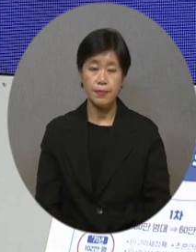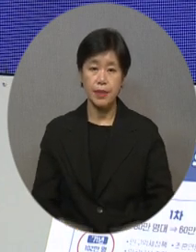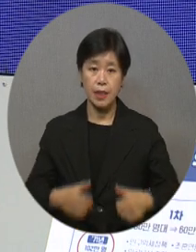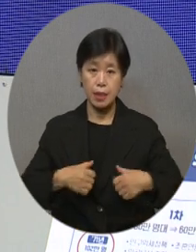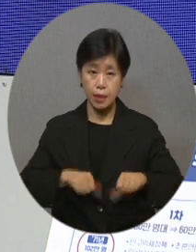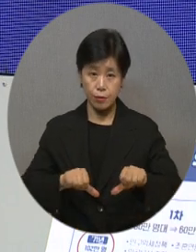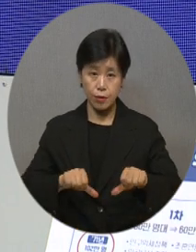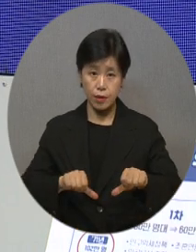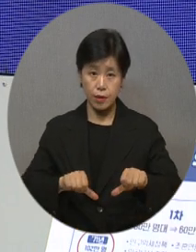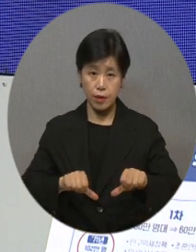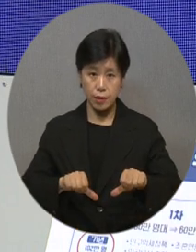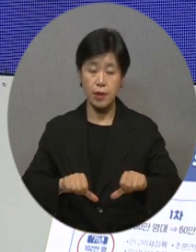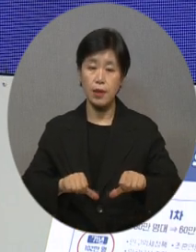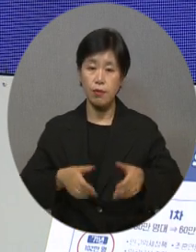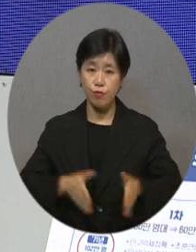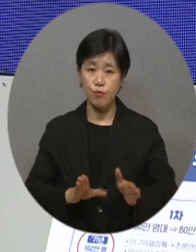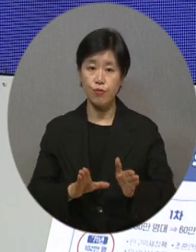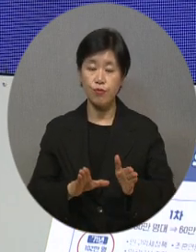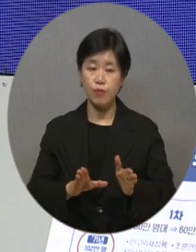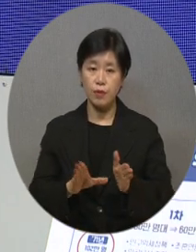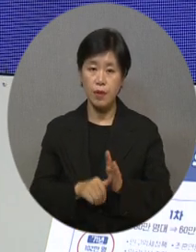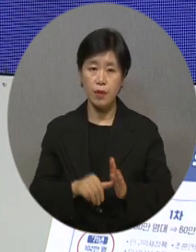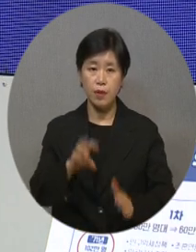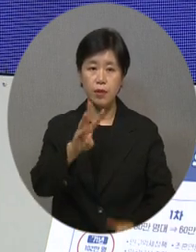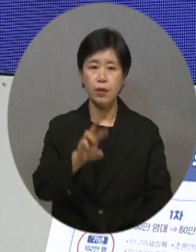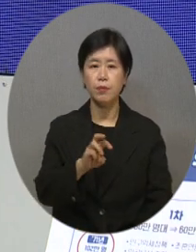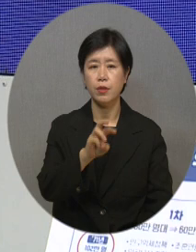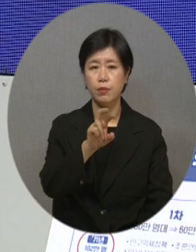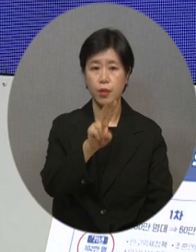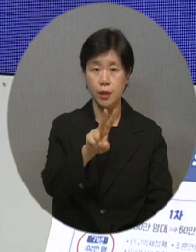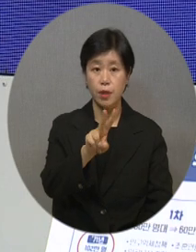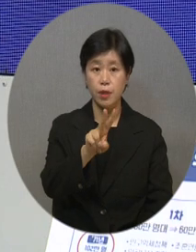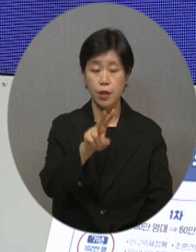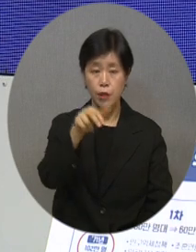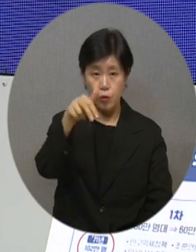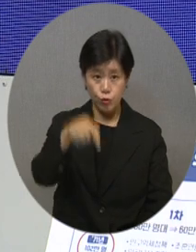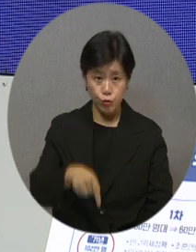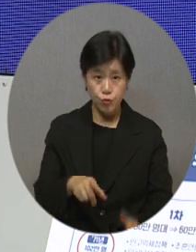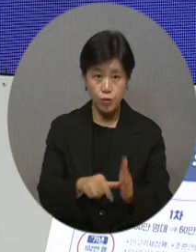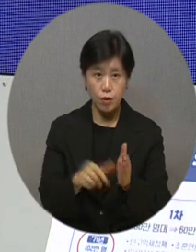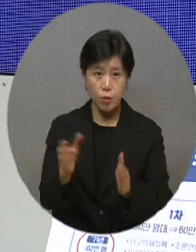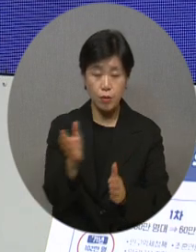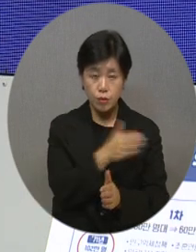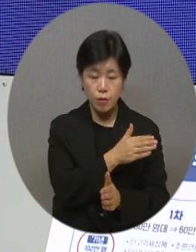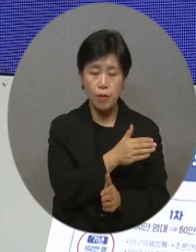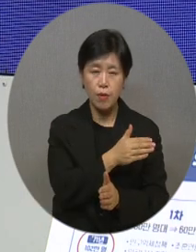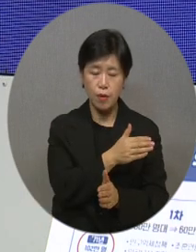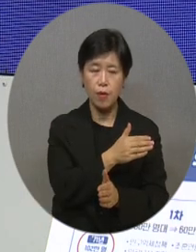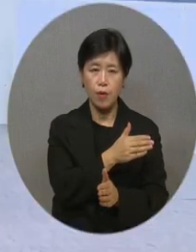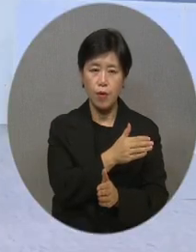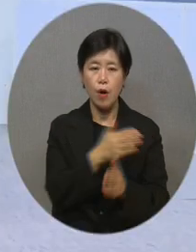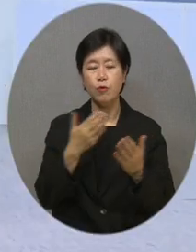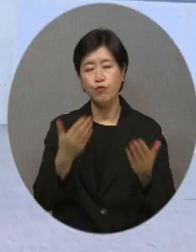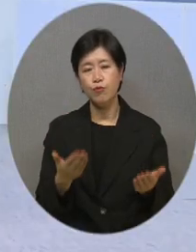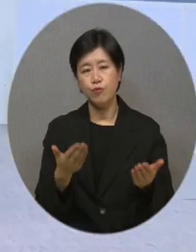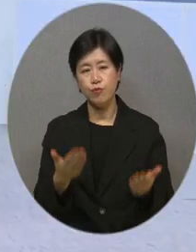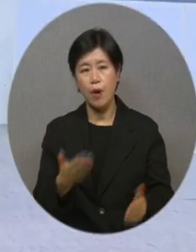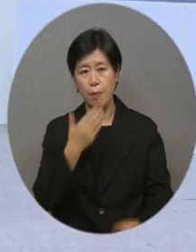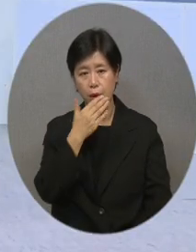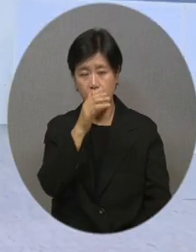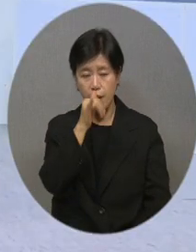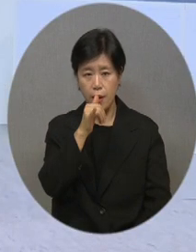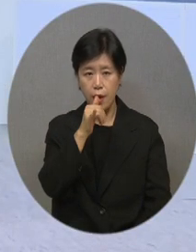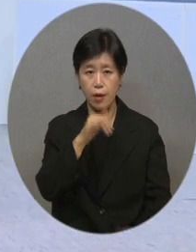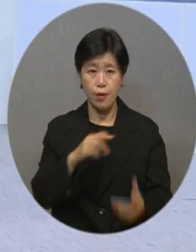이후부터 쓸수록 했고 그리고 사둥이 같은 경우는 28주에도 쓸 수 있도록 그렇게 제도를 바꿔가지고 저희가 하게 되어